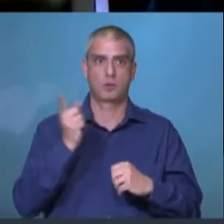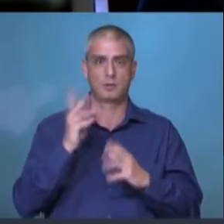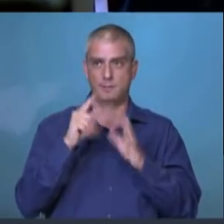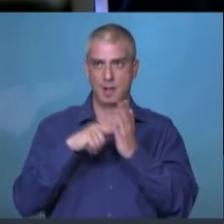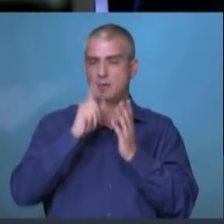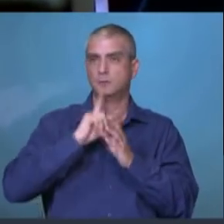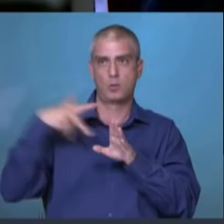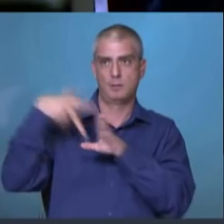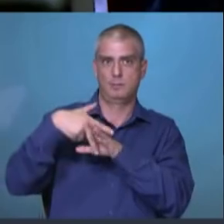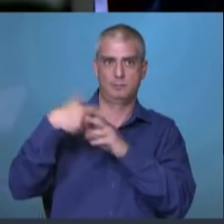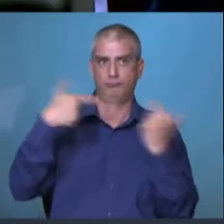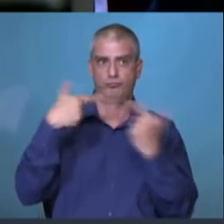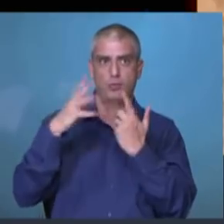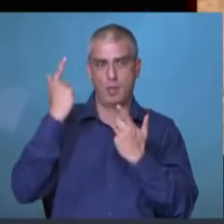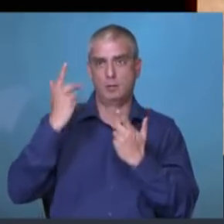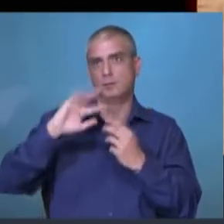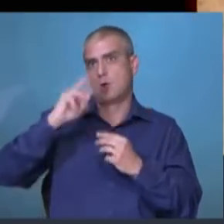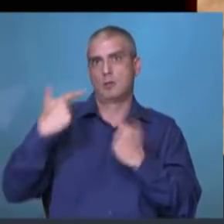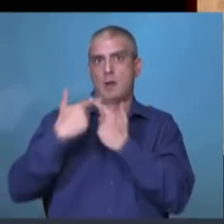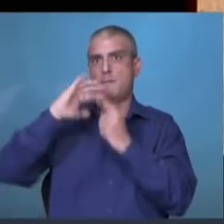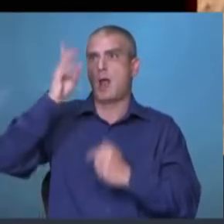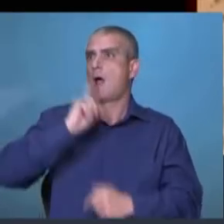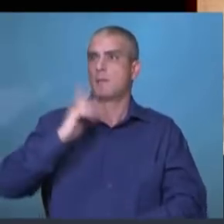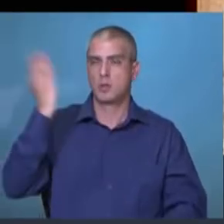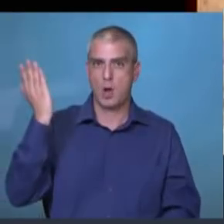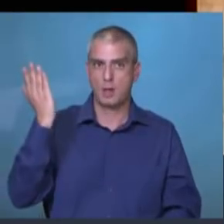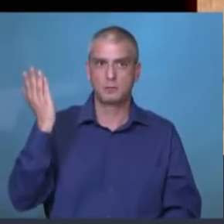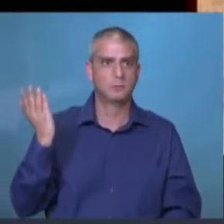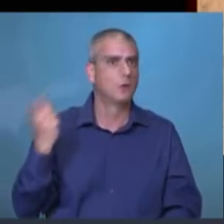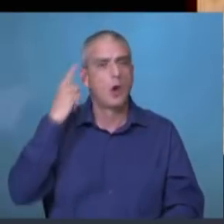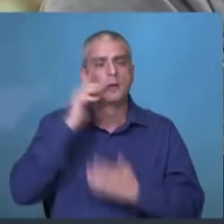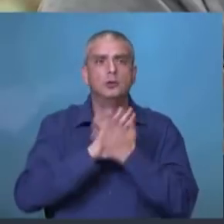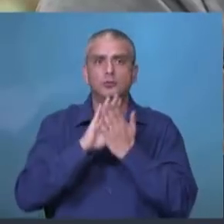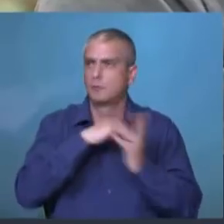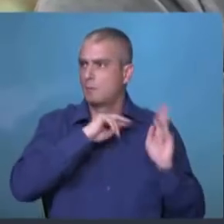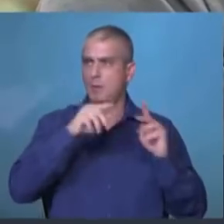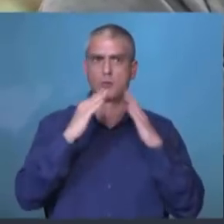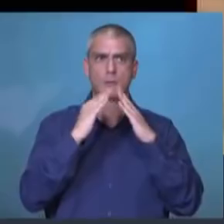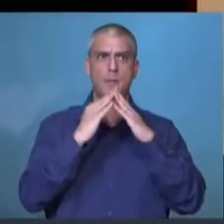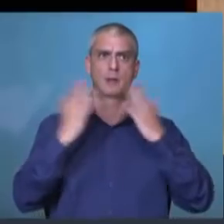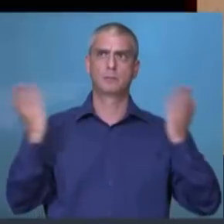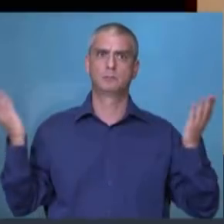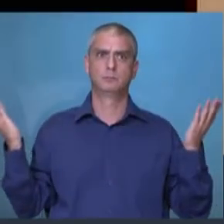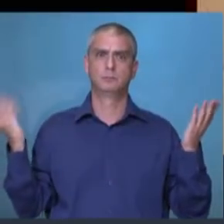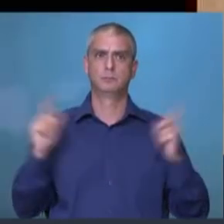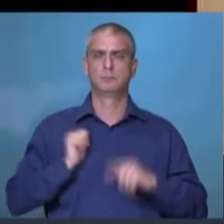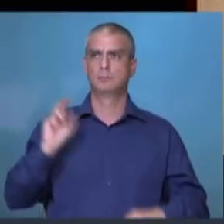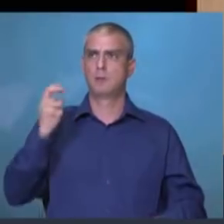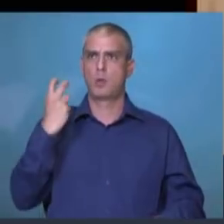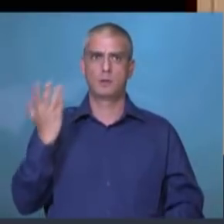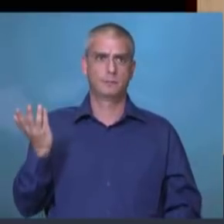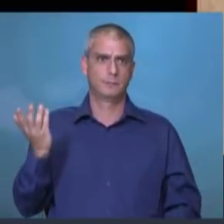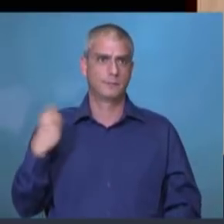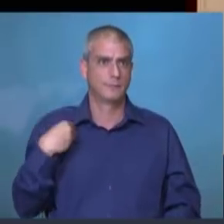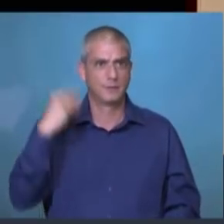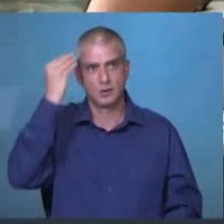התערבות עם הסורים, כן. חשבו אולי תיפתח חזית ברמת הגולן. לא ידענו כלום, באנו מהבית. באנו מהבית, מילואים ניקים. ואני זוכרת